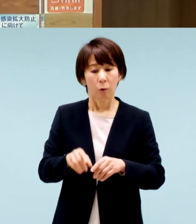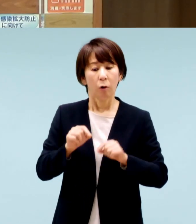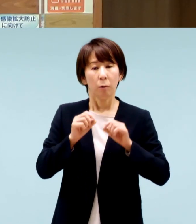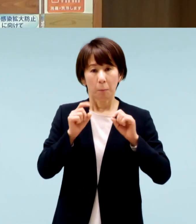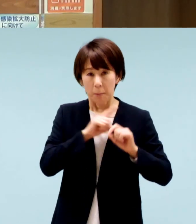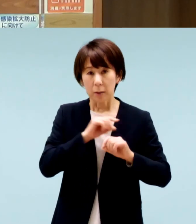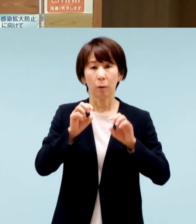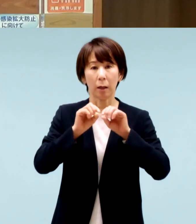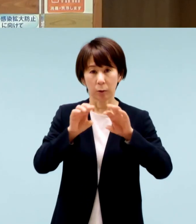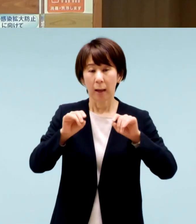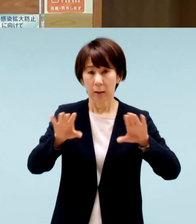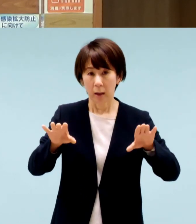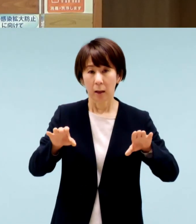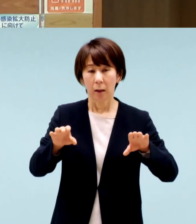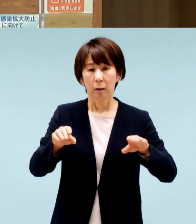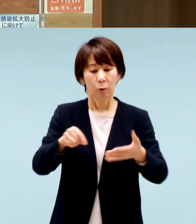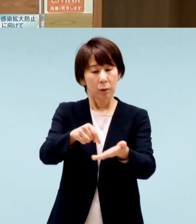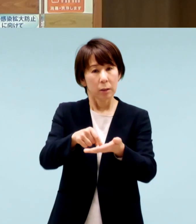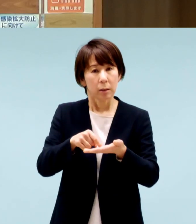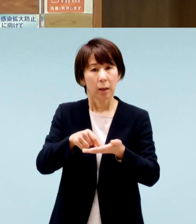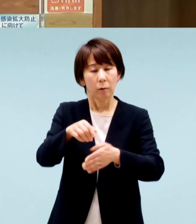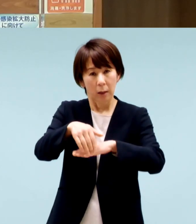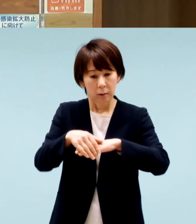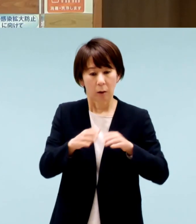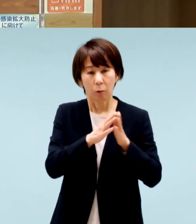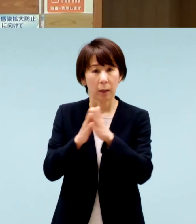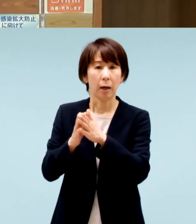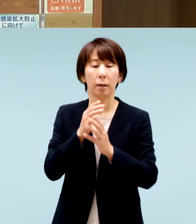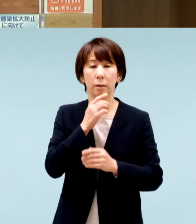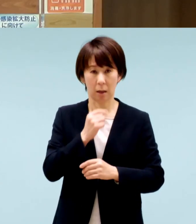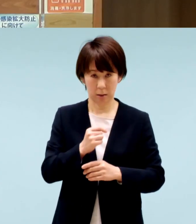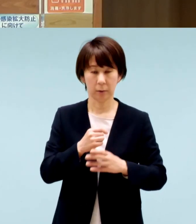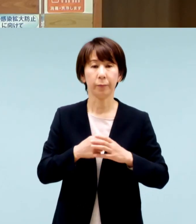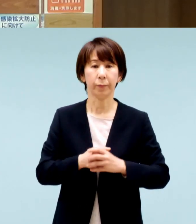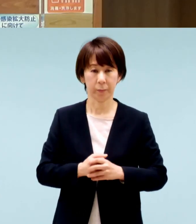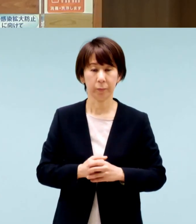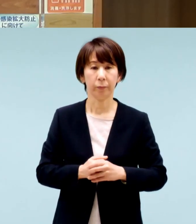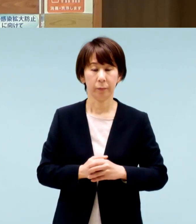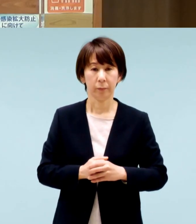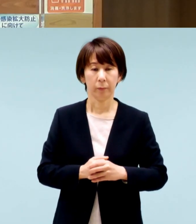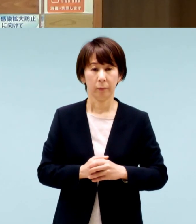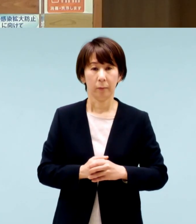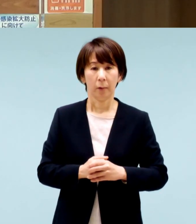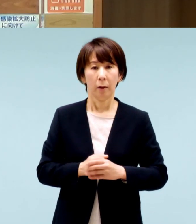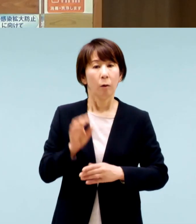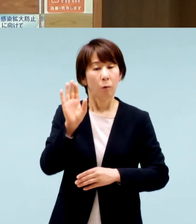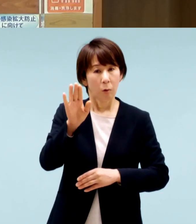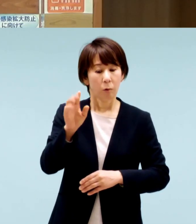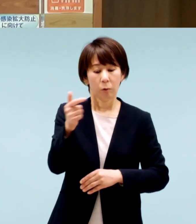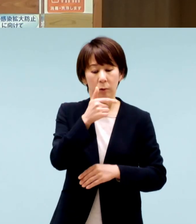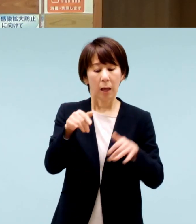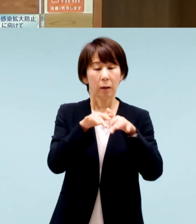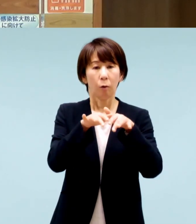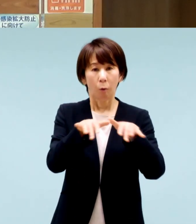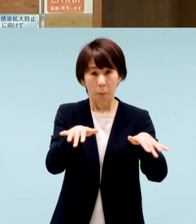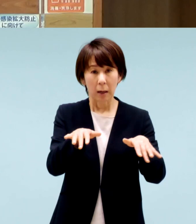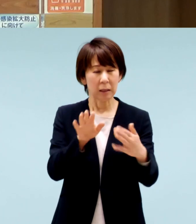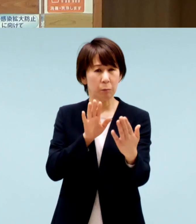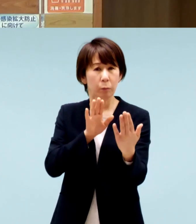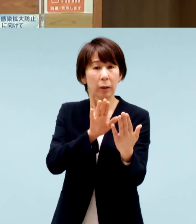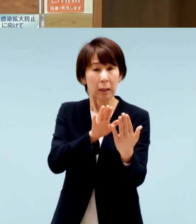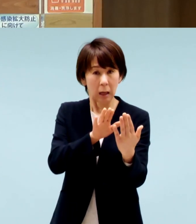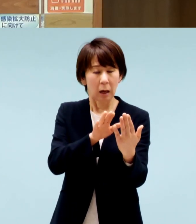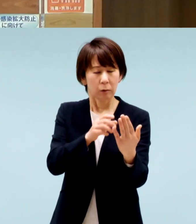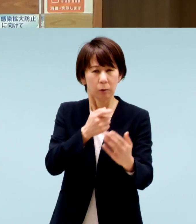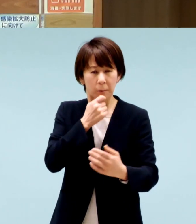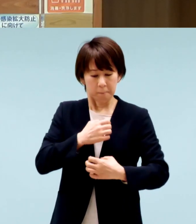もうこれ速やかにやっていきます。また第6波に向けた備え、これは各県域